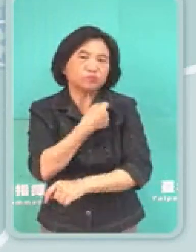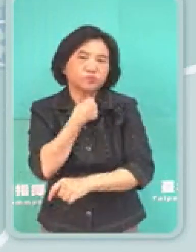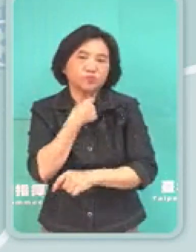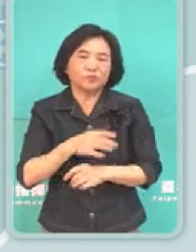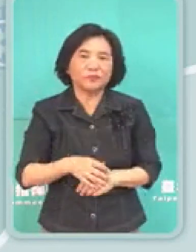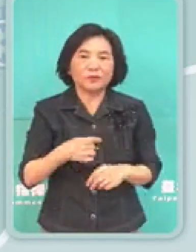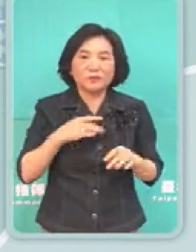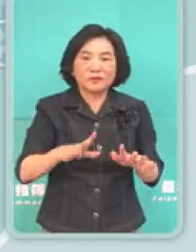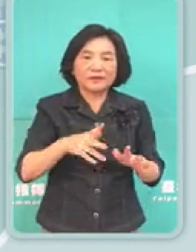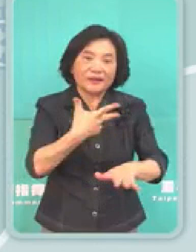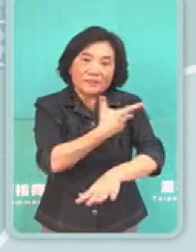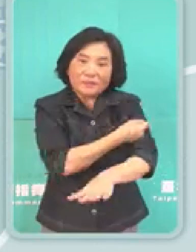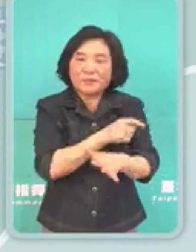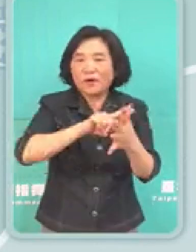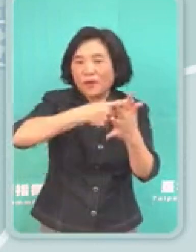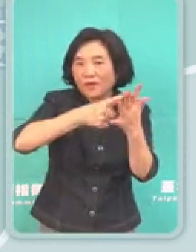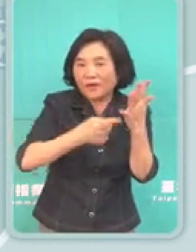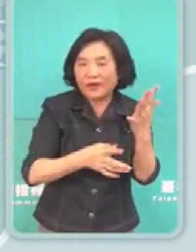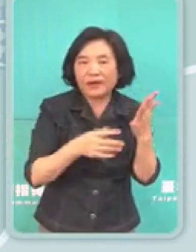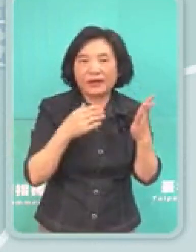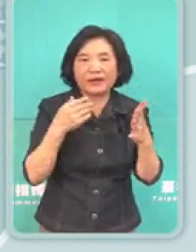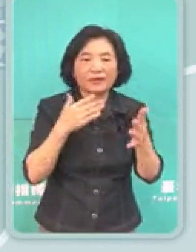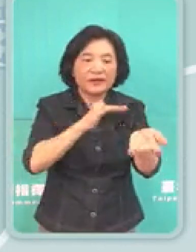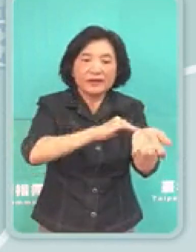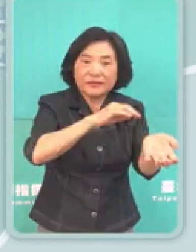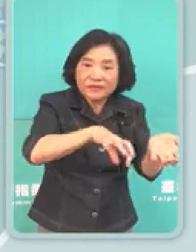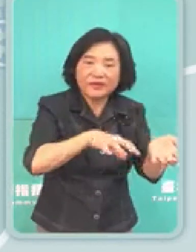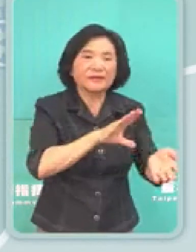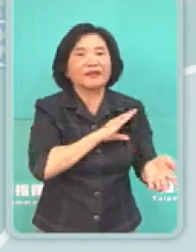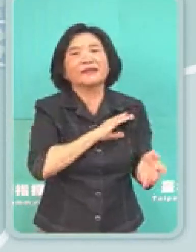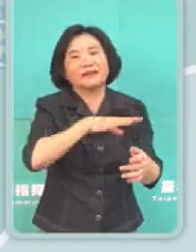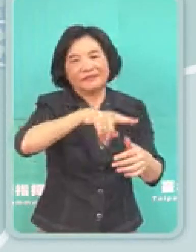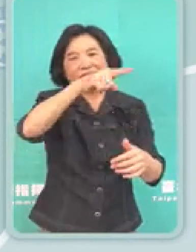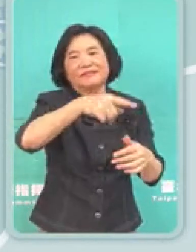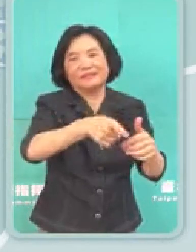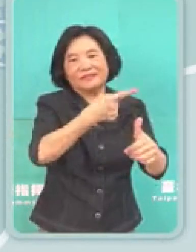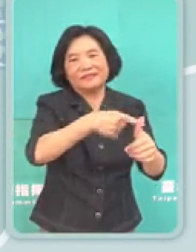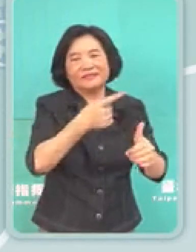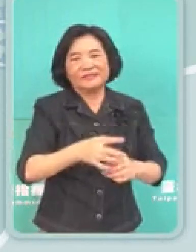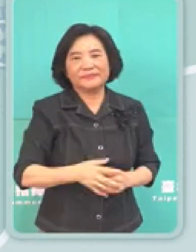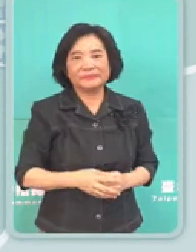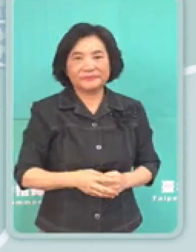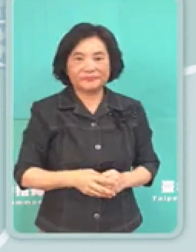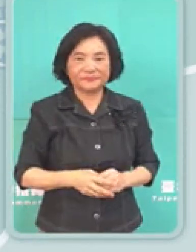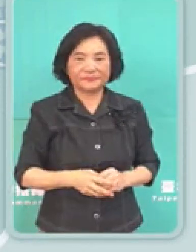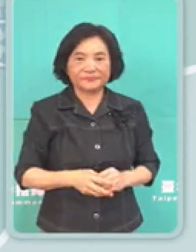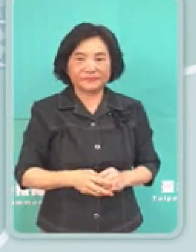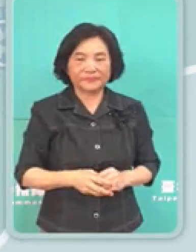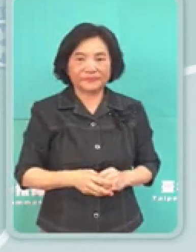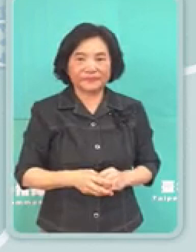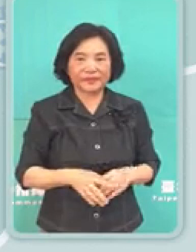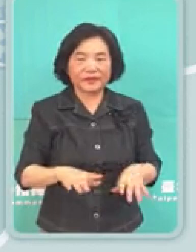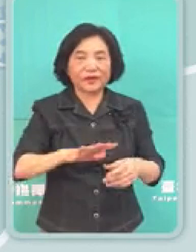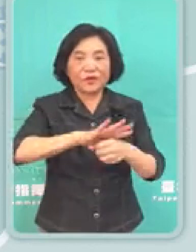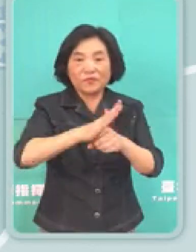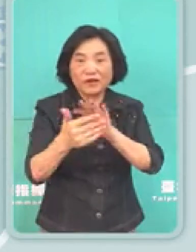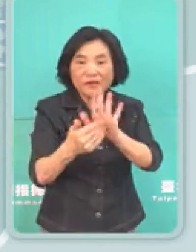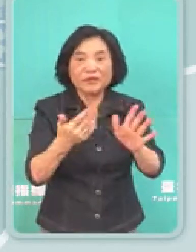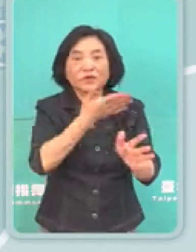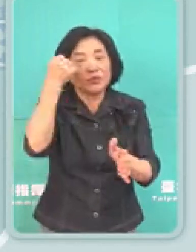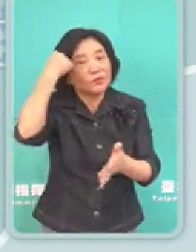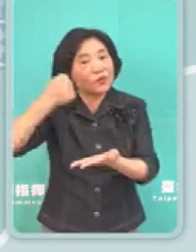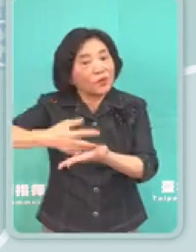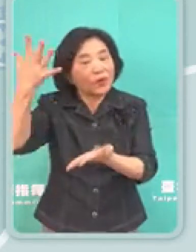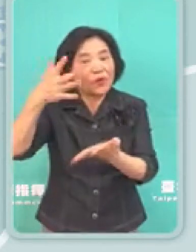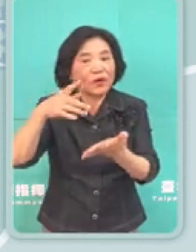苗的顺序，你知道哈，当然医院呐哈，第一优先的哈，特别是。还有那个防疫专责旅馆呢，就是